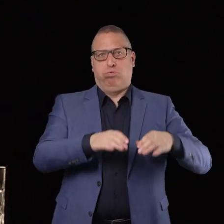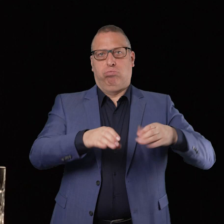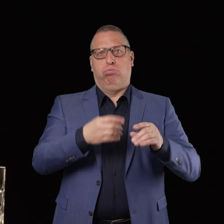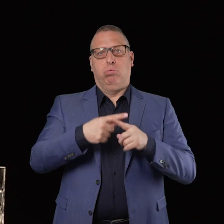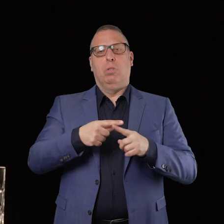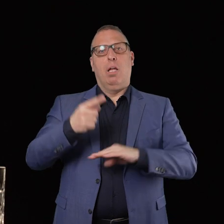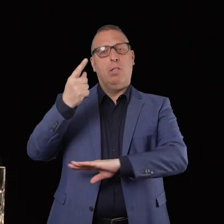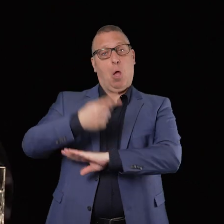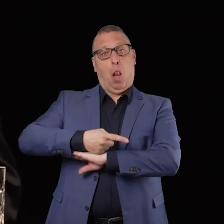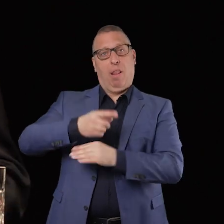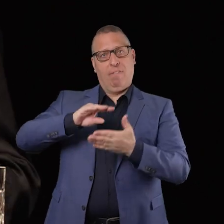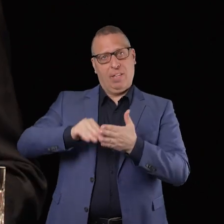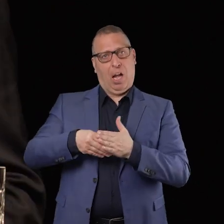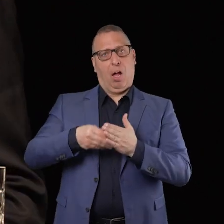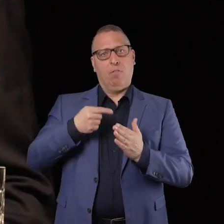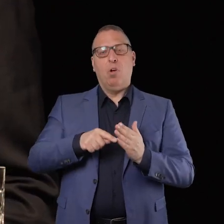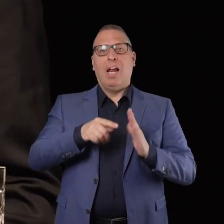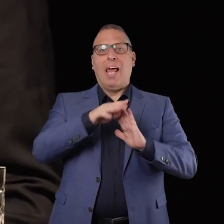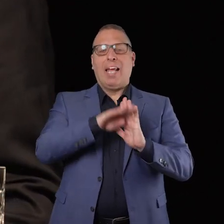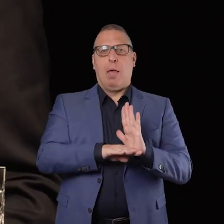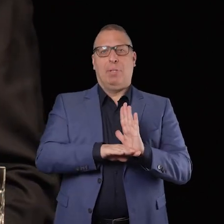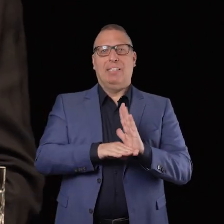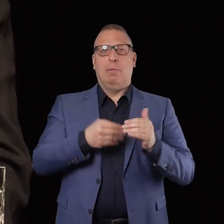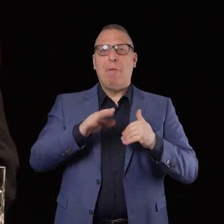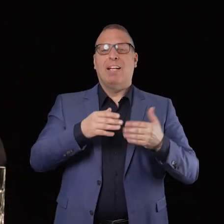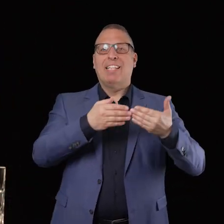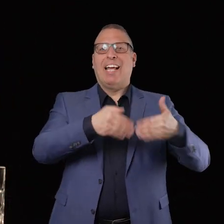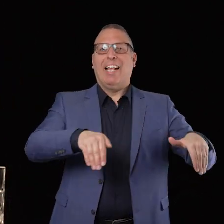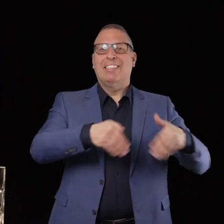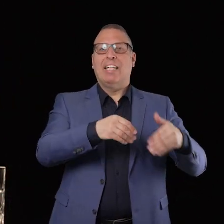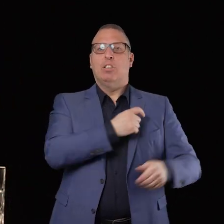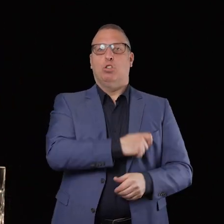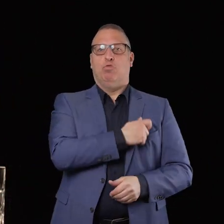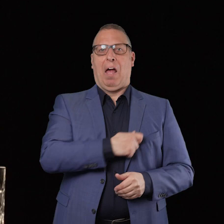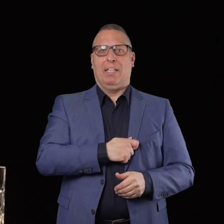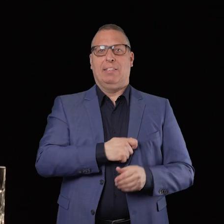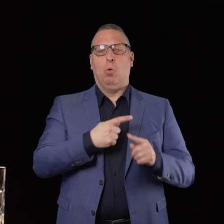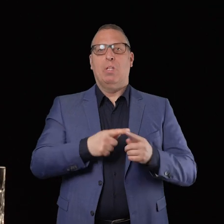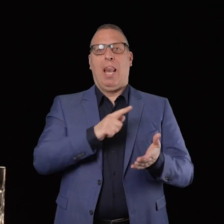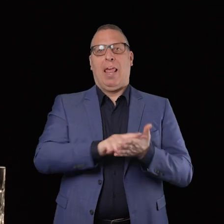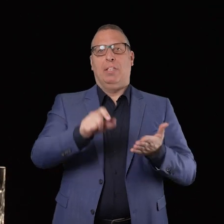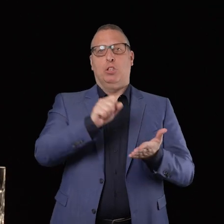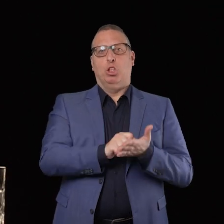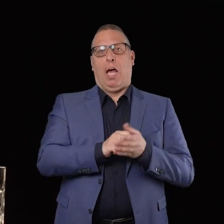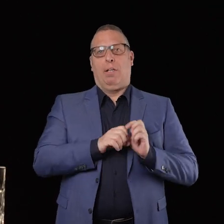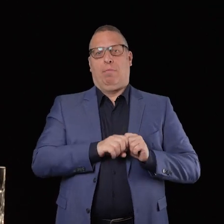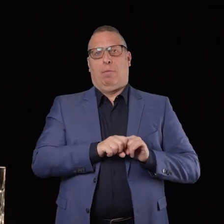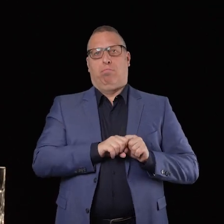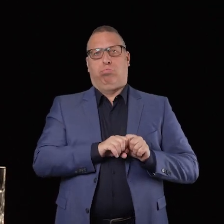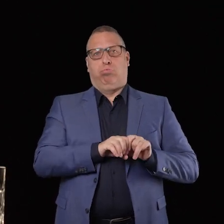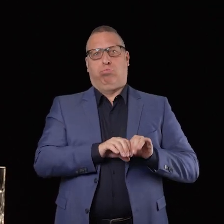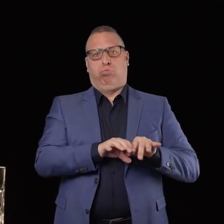Und der Zollvertrag wirkt im Ergebnis weit über die Grenzen der Schweiz und Liechtenstein